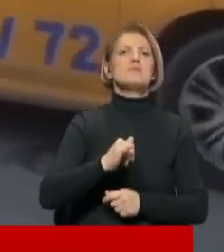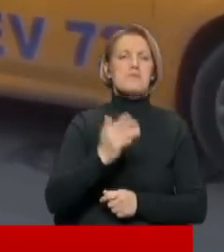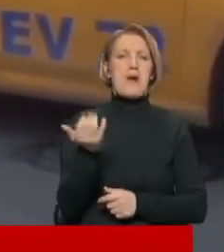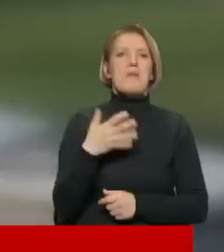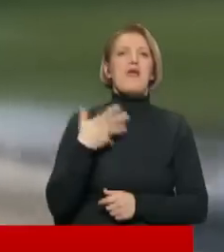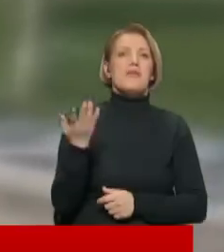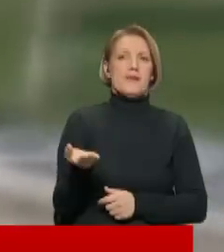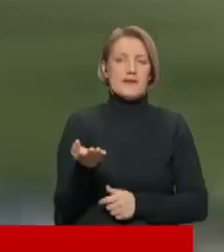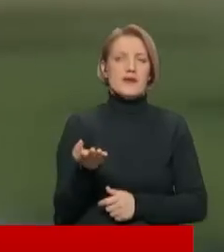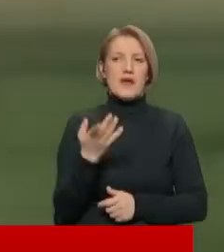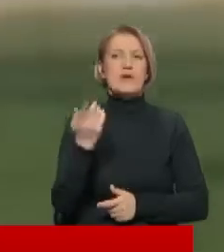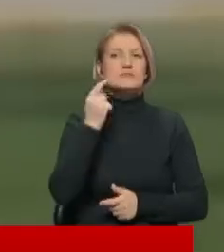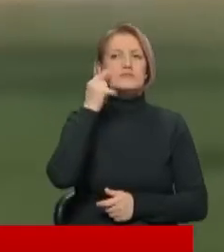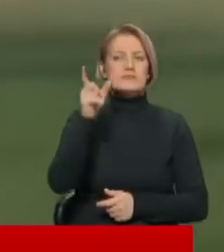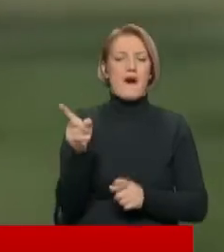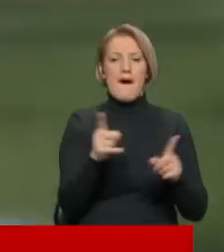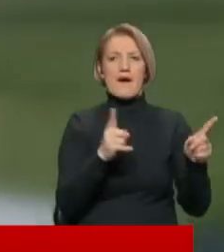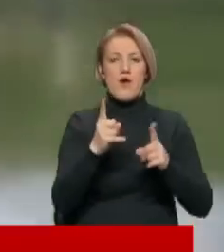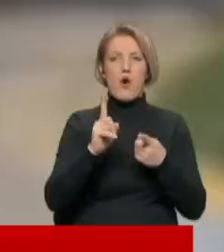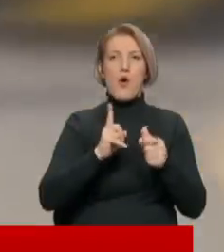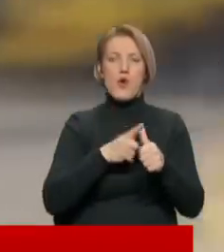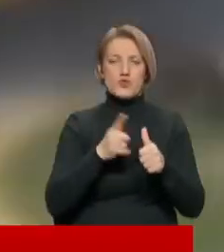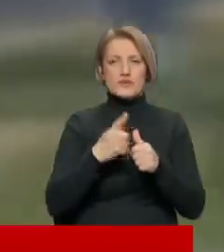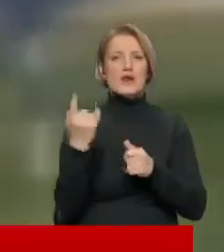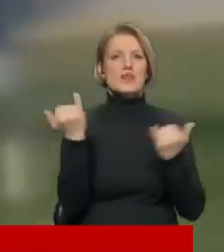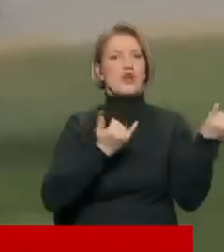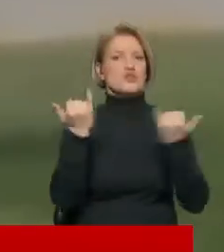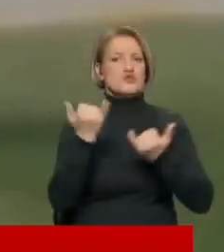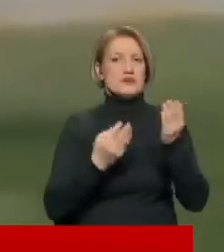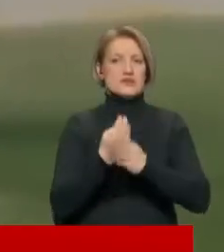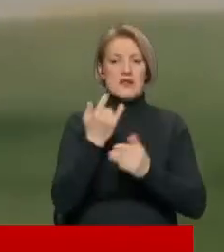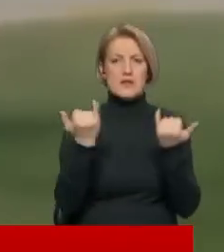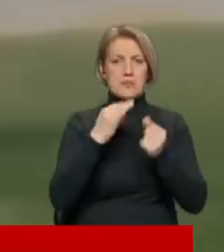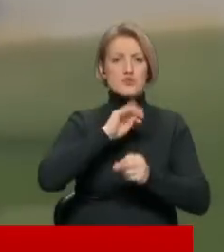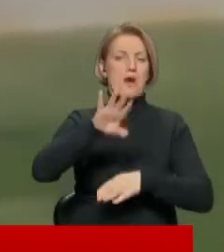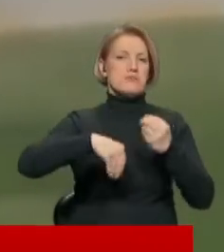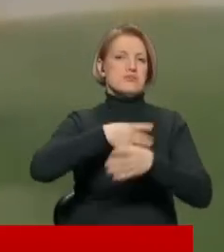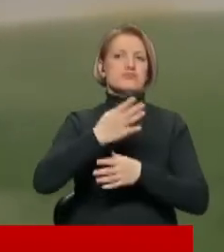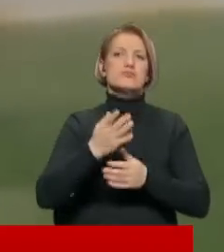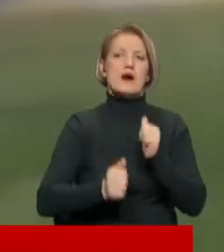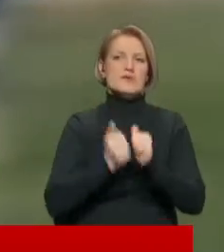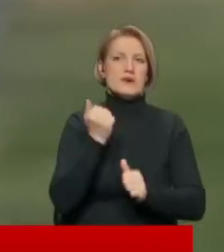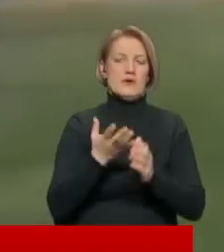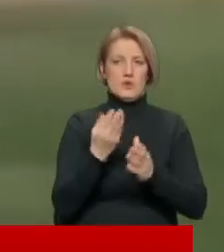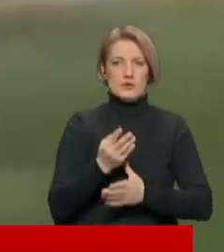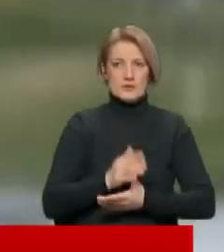gideceği ilacını almak istemedi yolcularla arasında önce sözlü tartışma çıktı tartışma kavgaya dönüştü